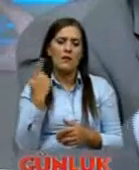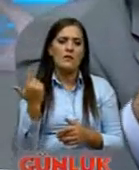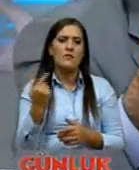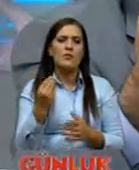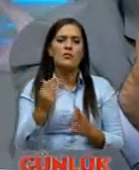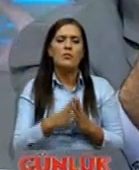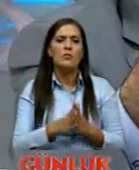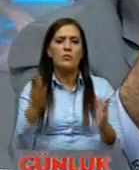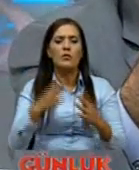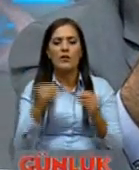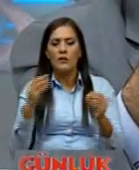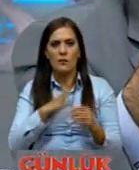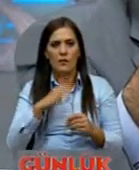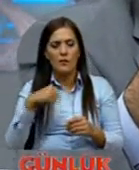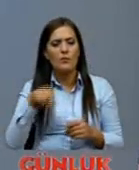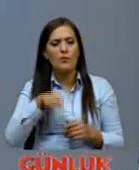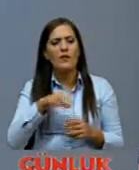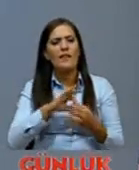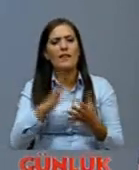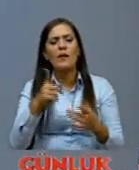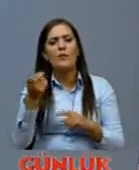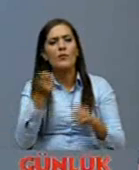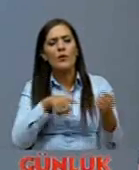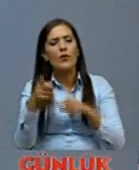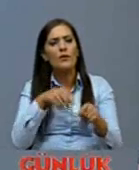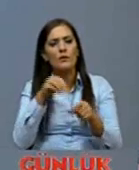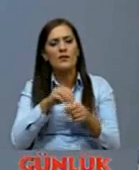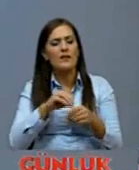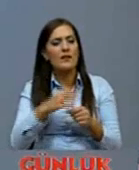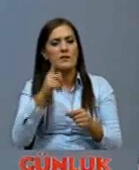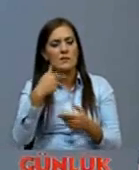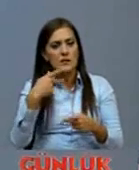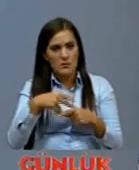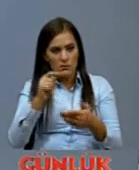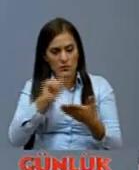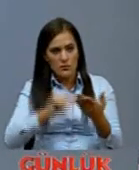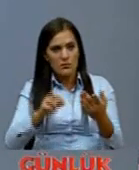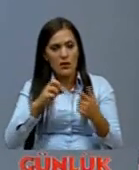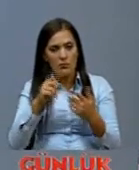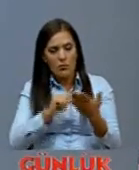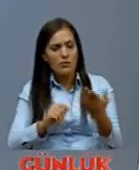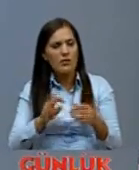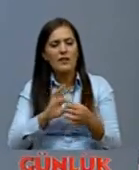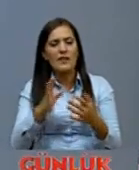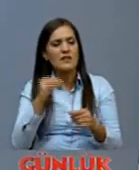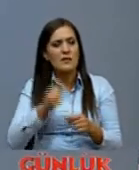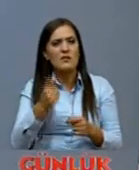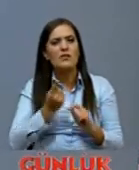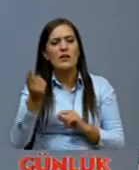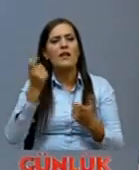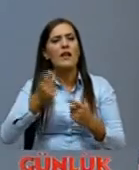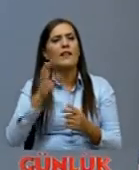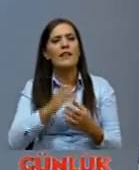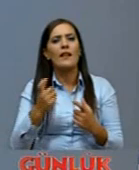Peki nerede şikayet edeceğiz bunları ve nedir bunun yöntemi? Nasıl bir zabıt mı tutacağız? Nasıl yapacağız? Nereye şikayet edeceğiz?